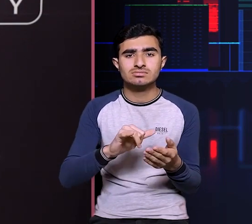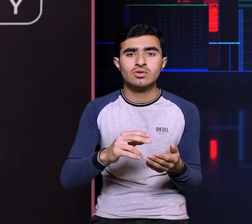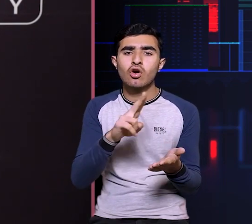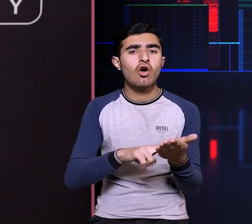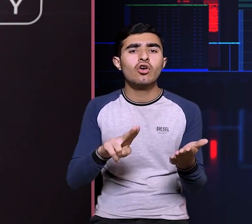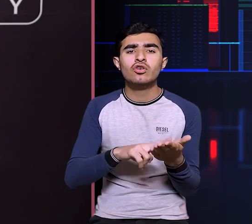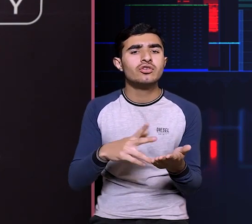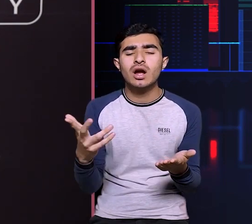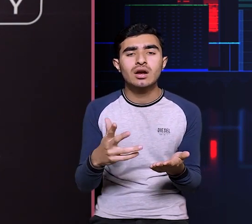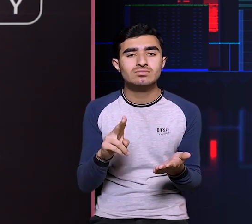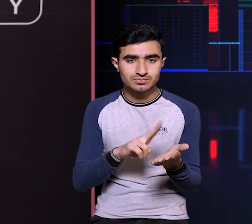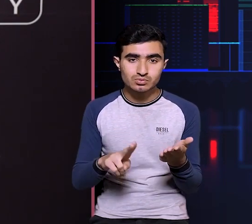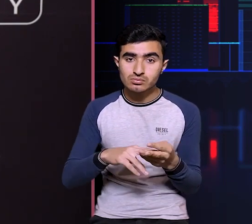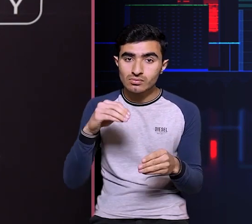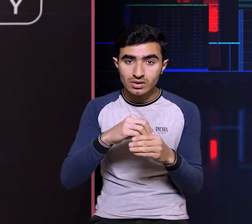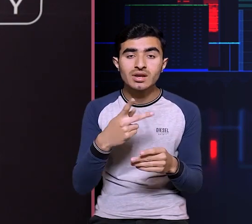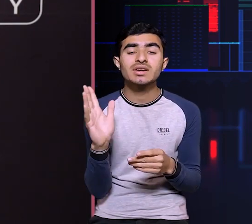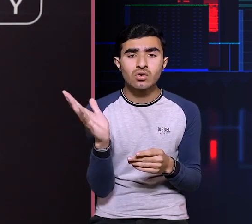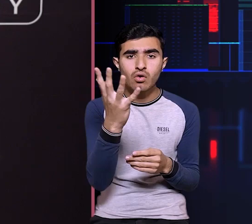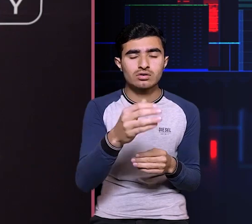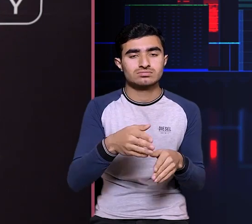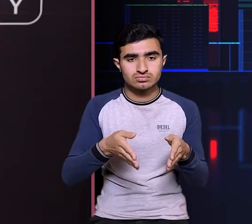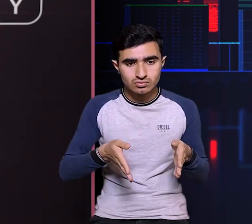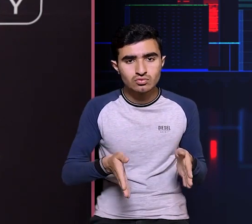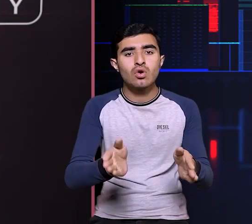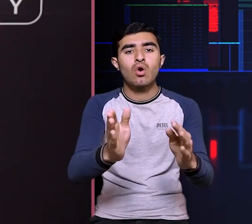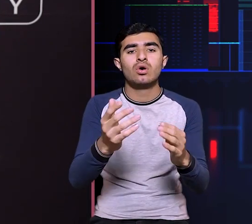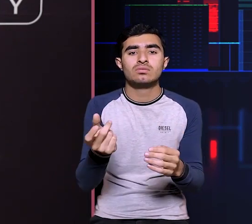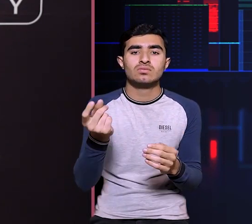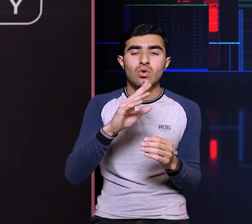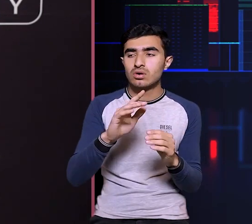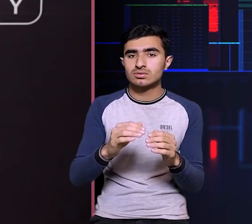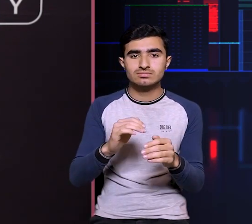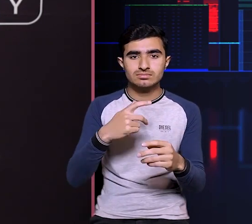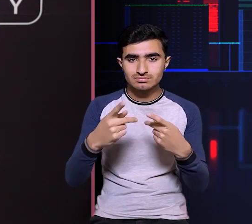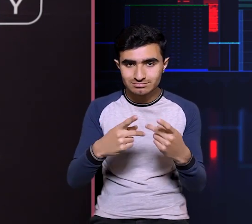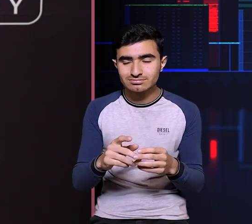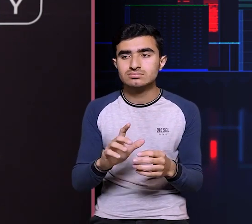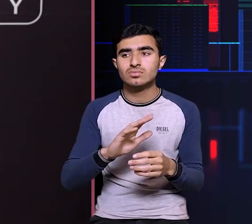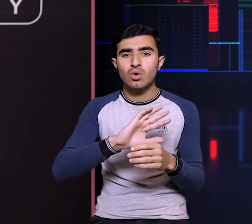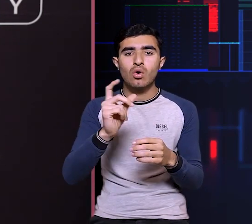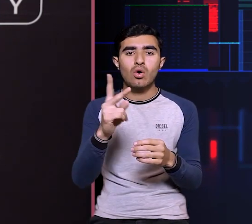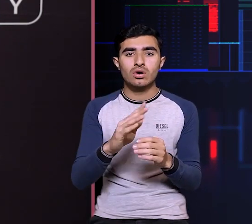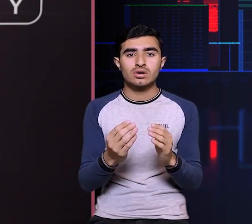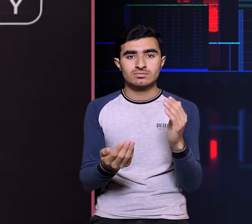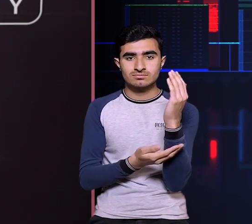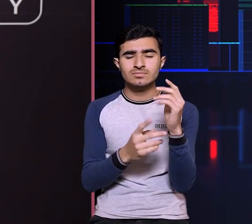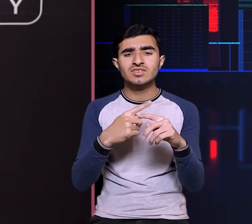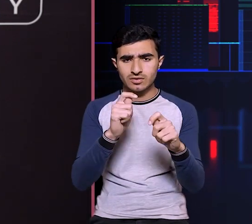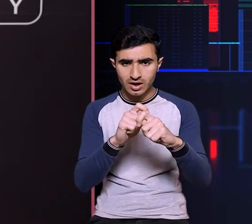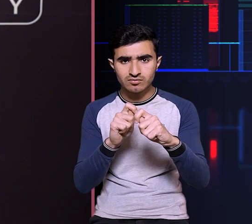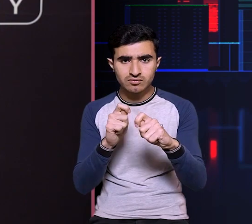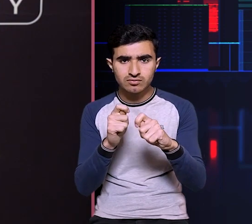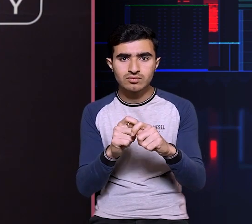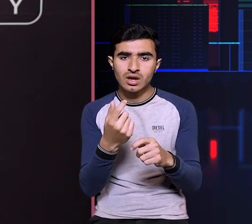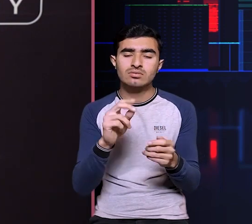लेना इज़ लाइक अ वेरी competitive थिंग। इसमें तो मर्द आपको स्पेस ही नहीं देते और इसमें ख़वातीन का आना